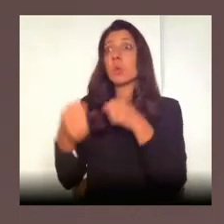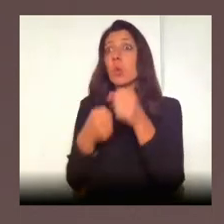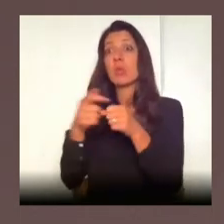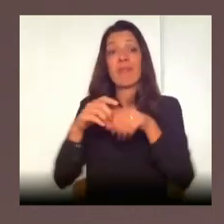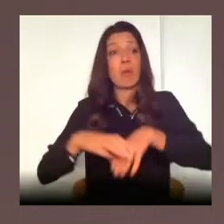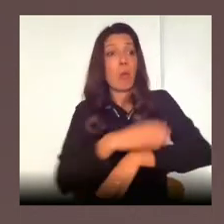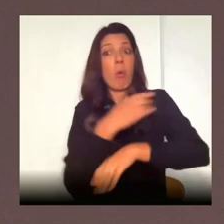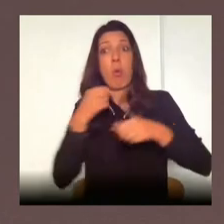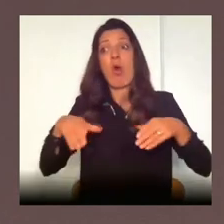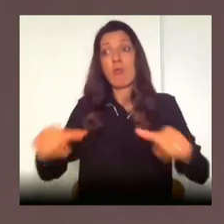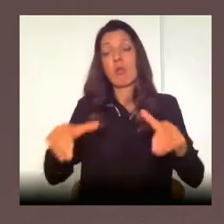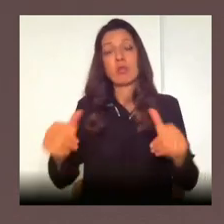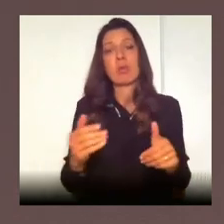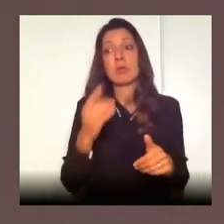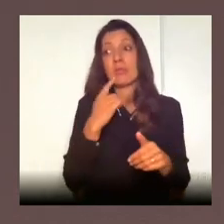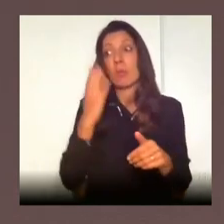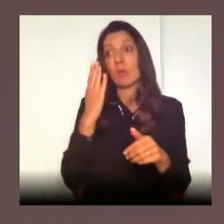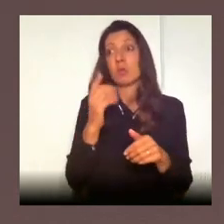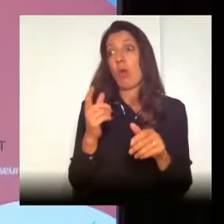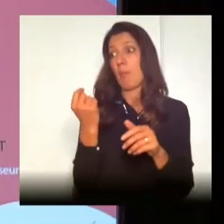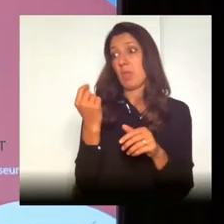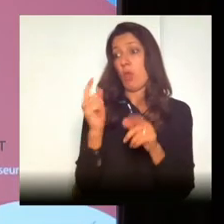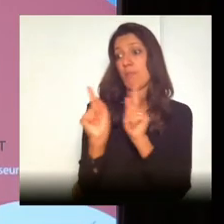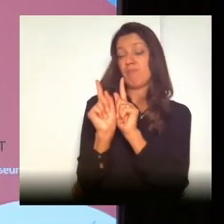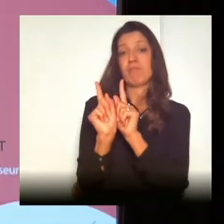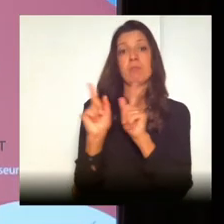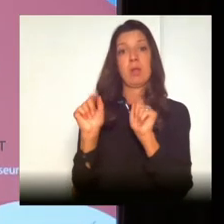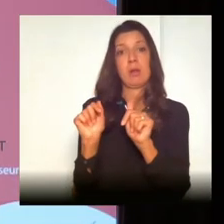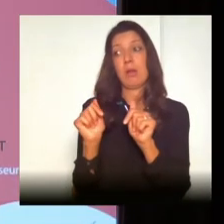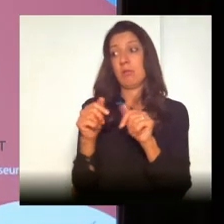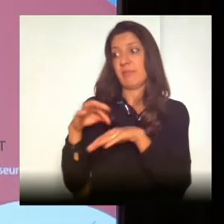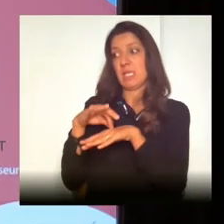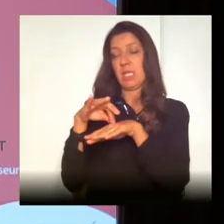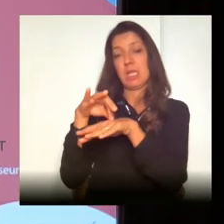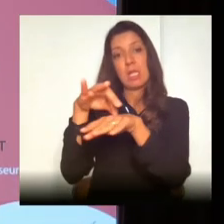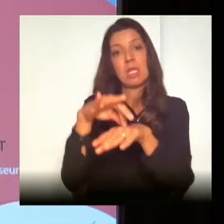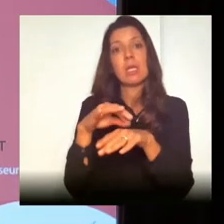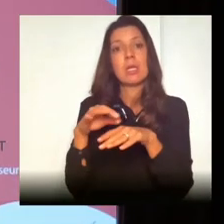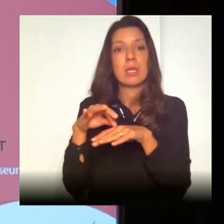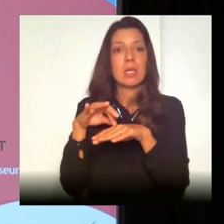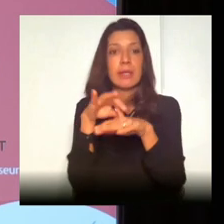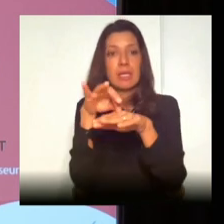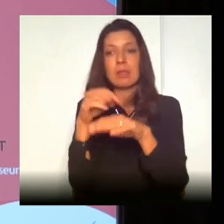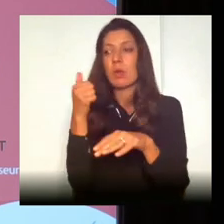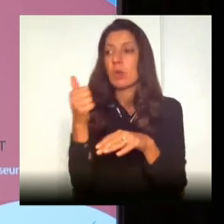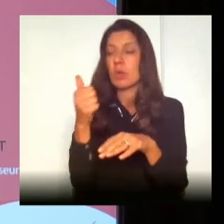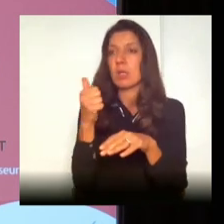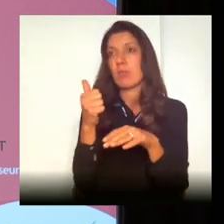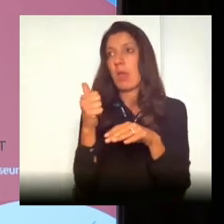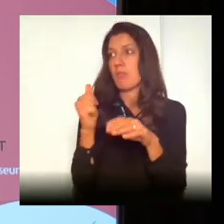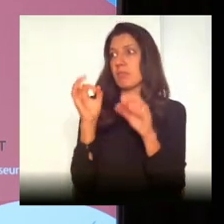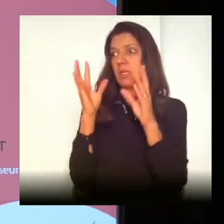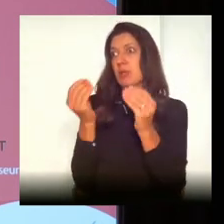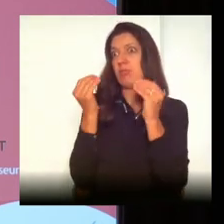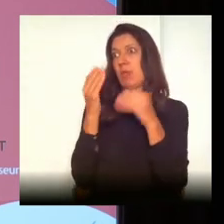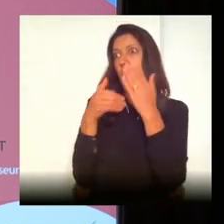être performant, j'ai un binôme. Je suis un binôme, donc avec un guide. Et ce guide, c'est lui qui va être le prolongement de mes yeux. Il va me permettre de pouvoir d'aller